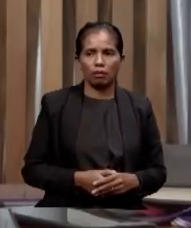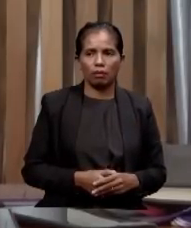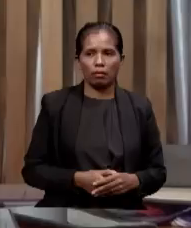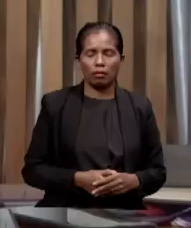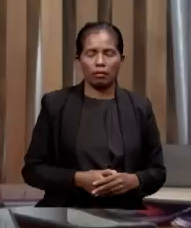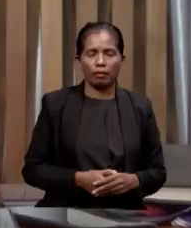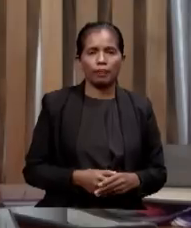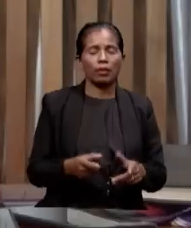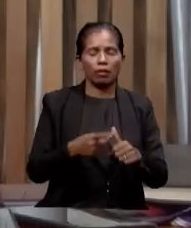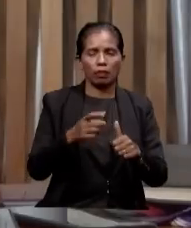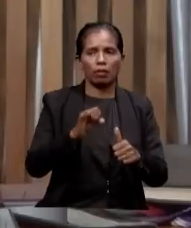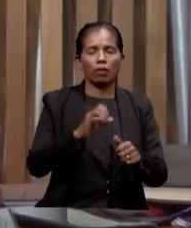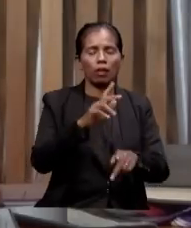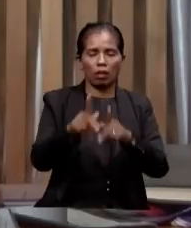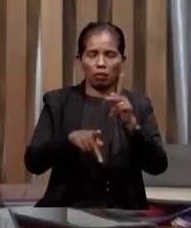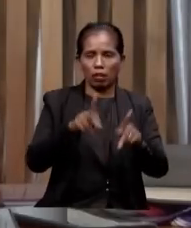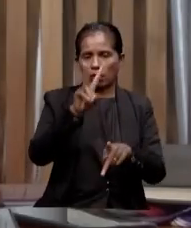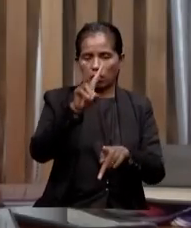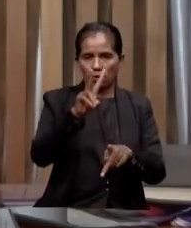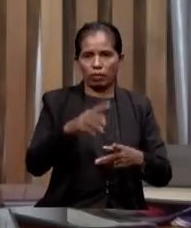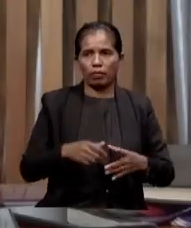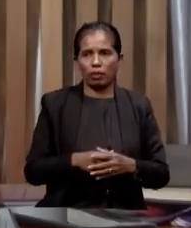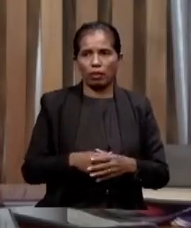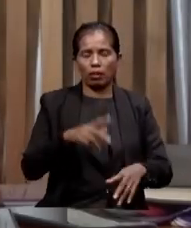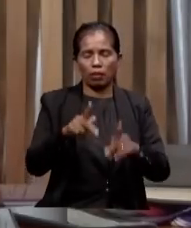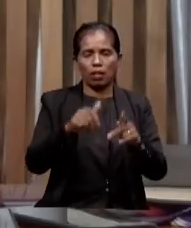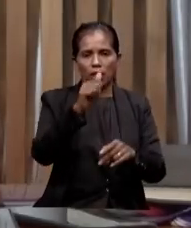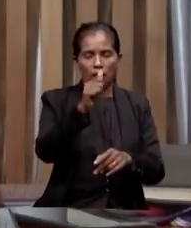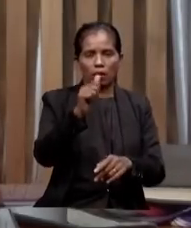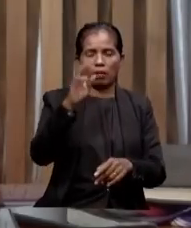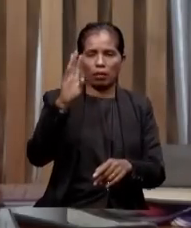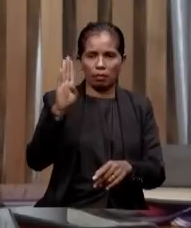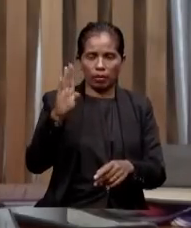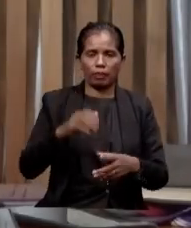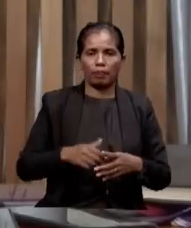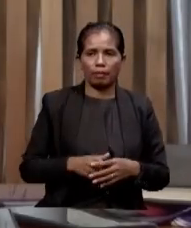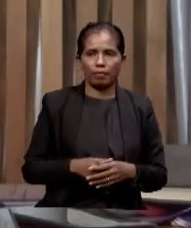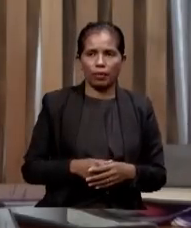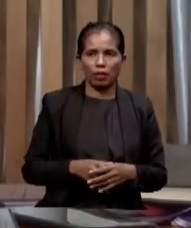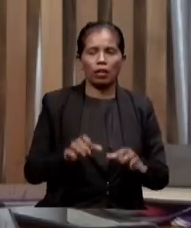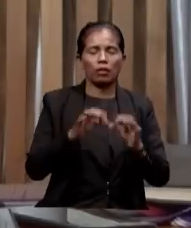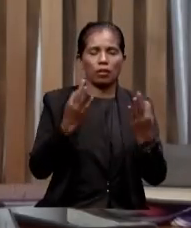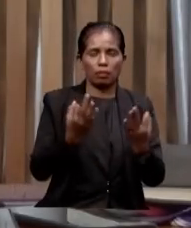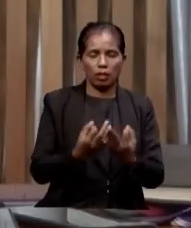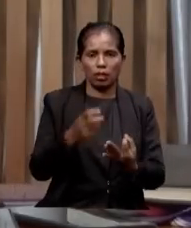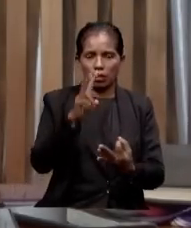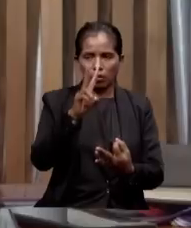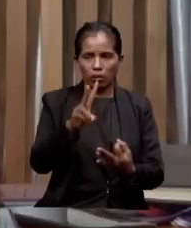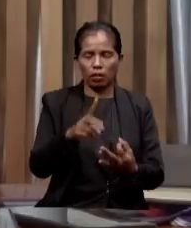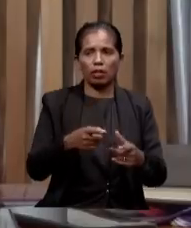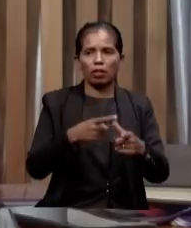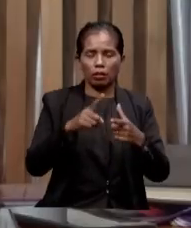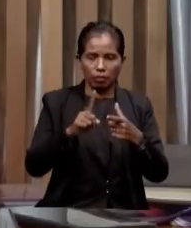Inicialmente entre ema na rua ema A ho B o familia rua depois